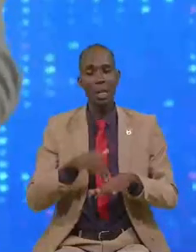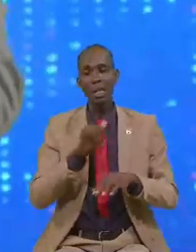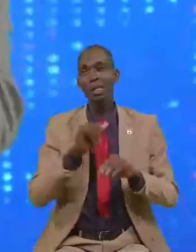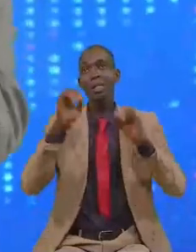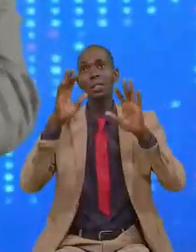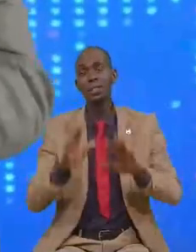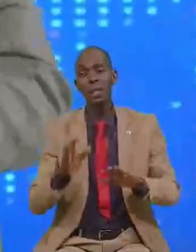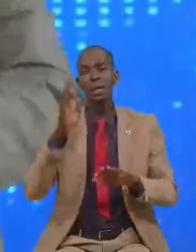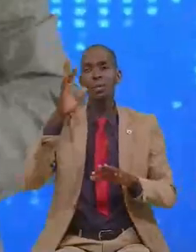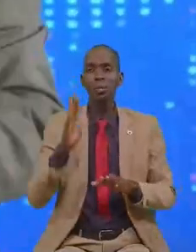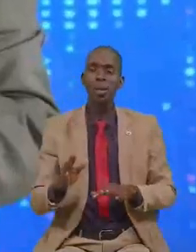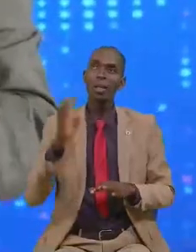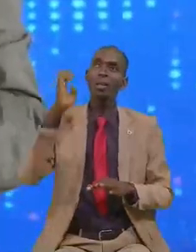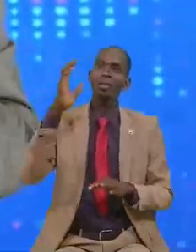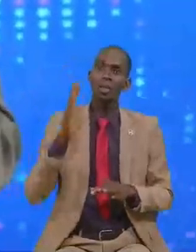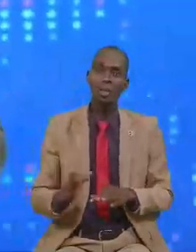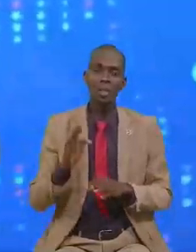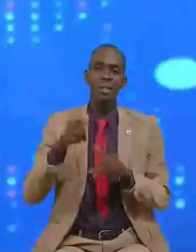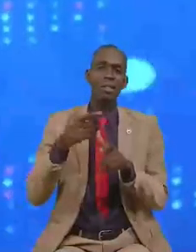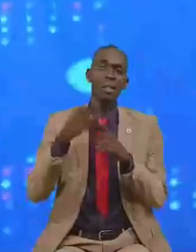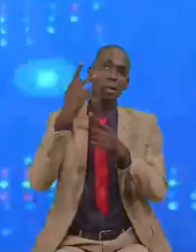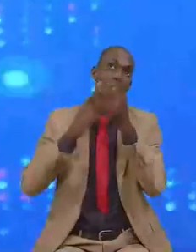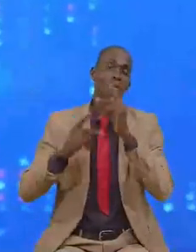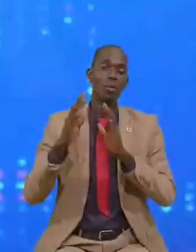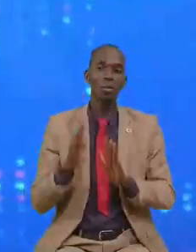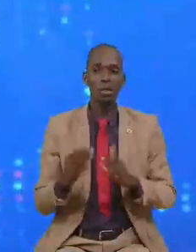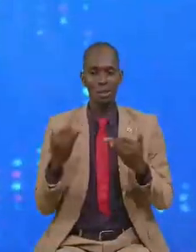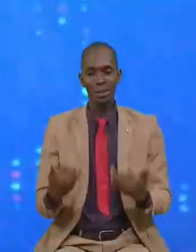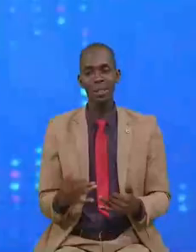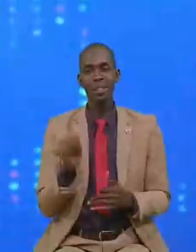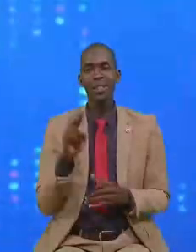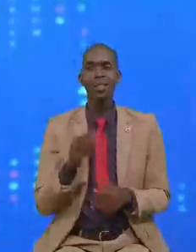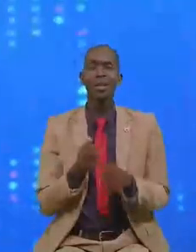pasteur, évangéliste, prophète après, maintenant, apôtre.